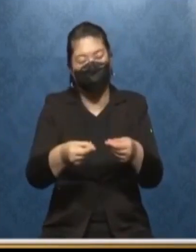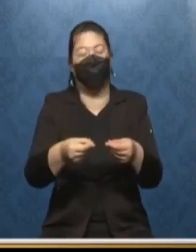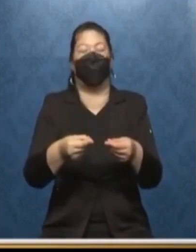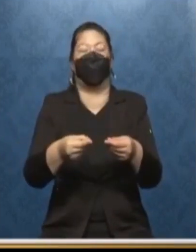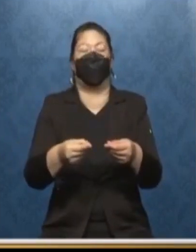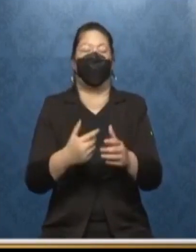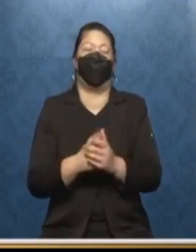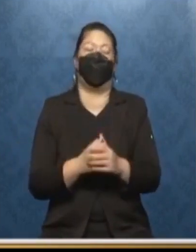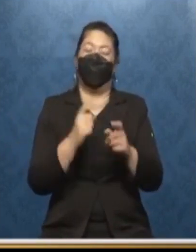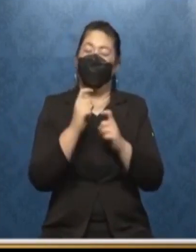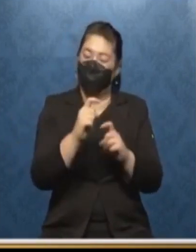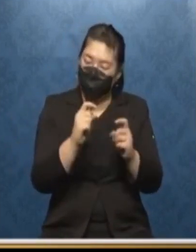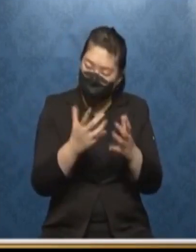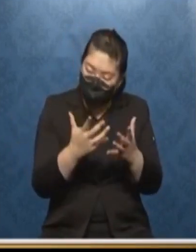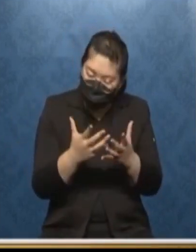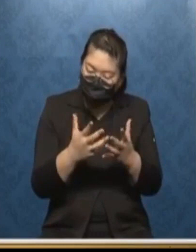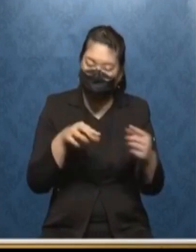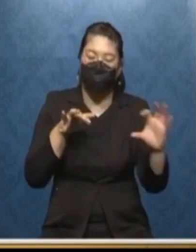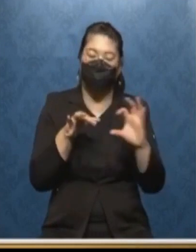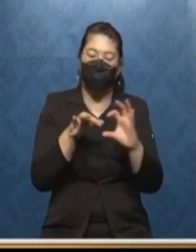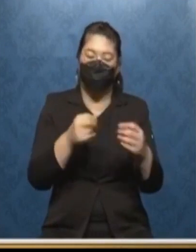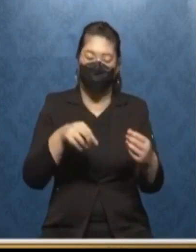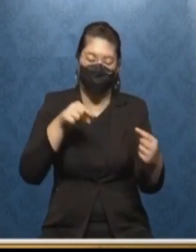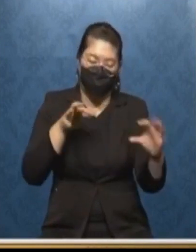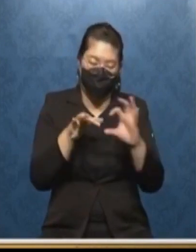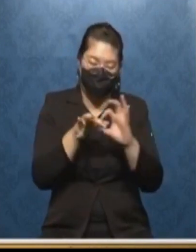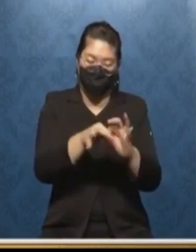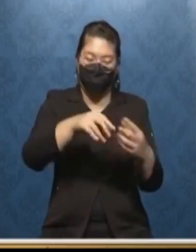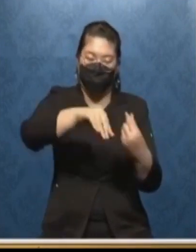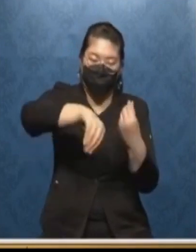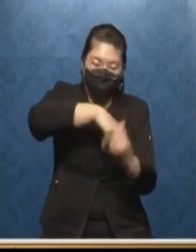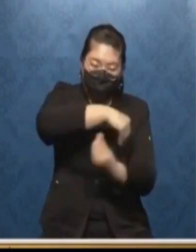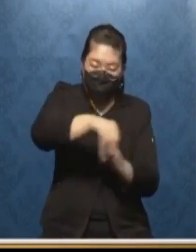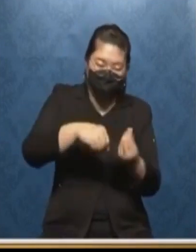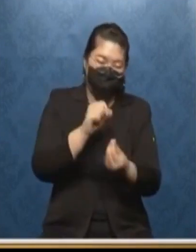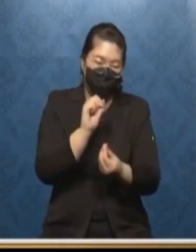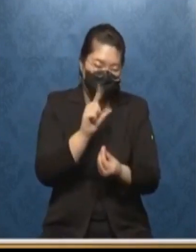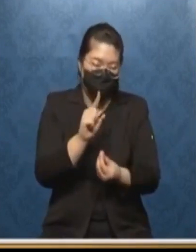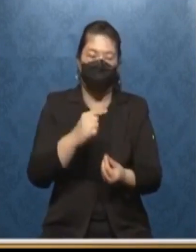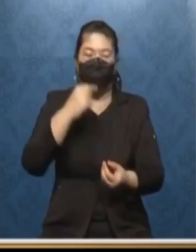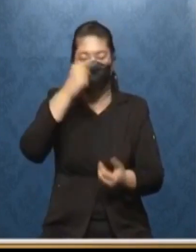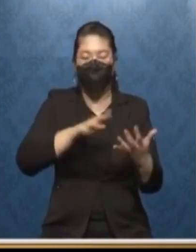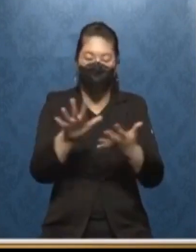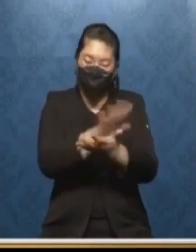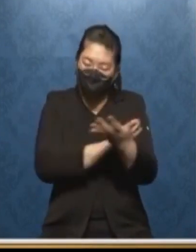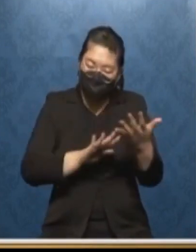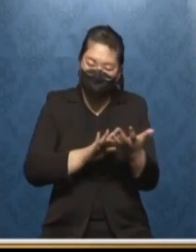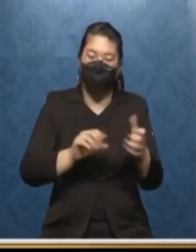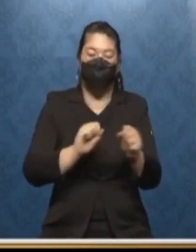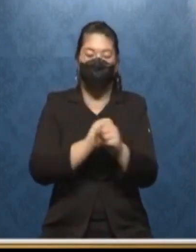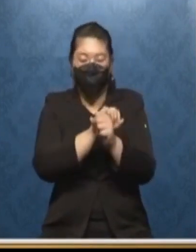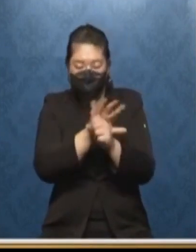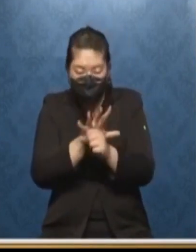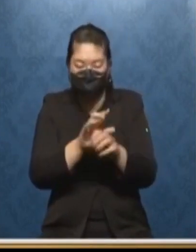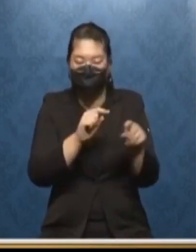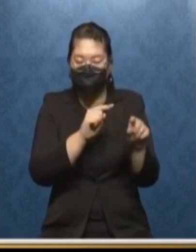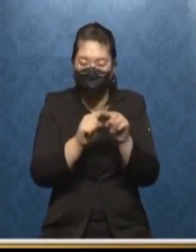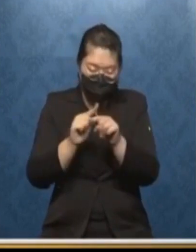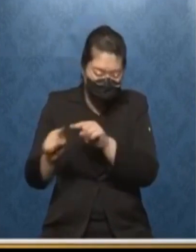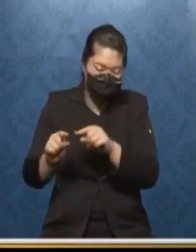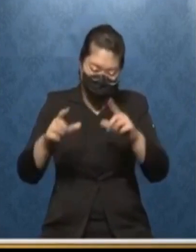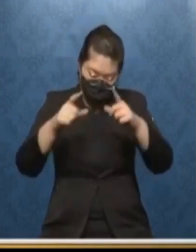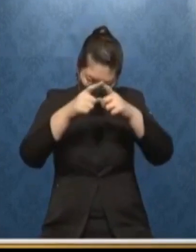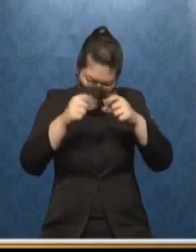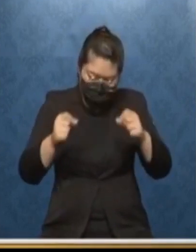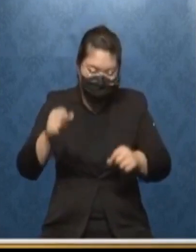-19 เพื่อบรรเทาภาระค่าใช้จ่ายของประชาชนช่วยผู้ประกอบอาชีพและผู้ประกอบการสามารถดำเนินธุรกิจได้ต่อเนื่อง